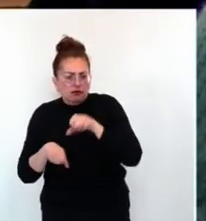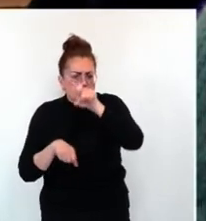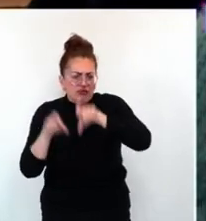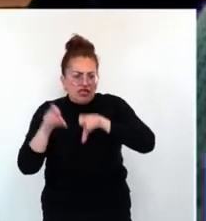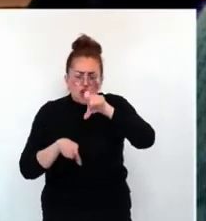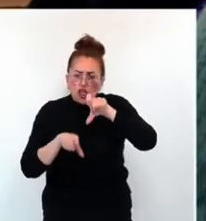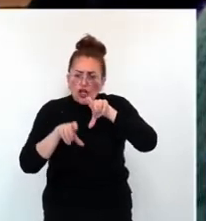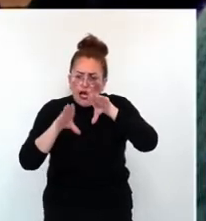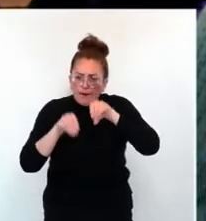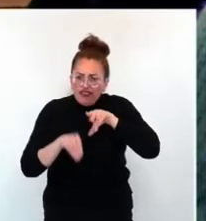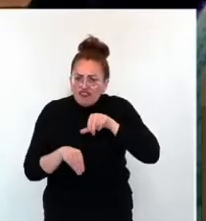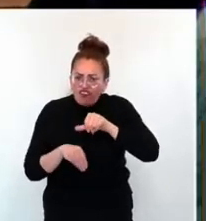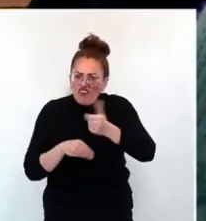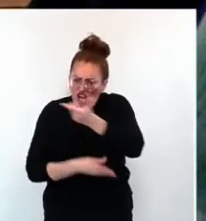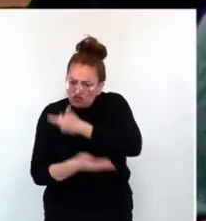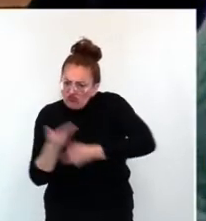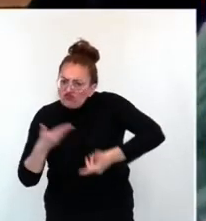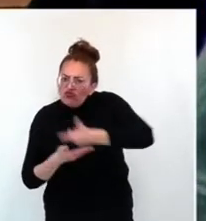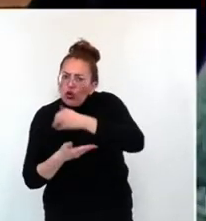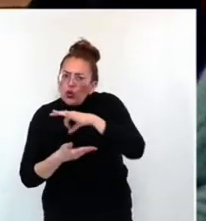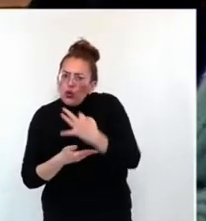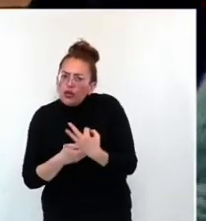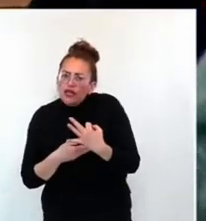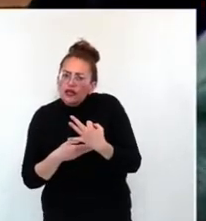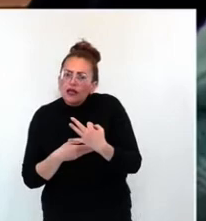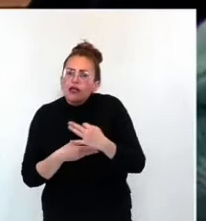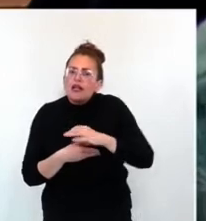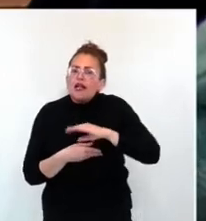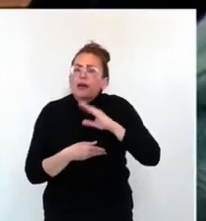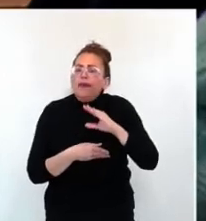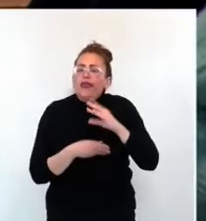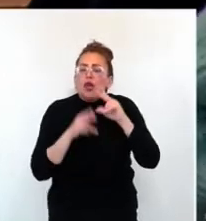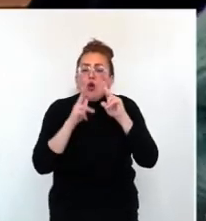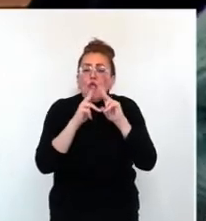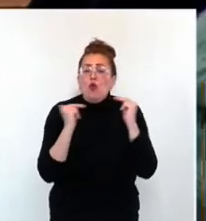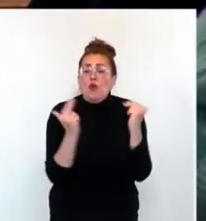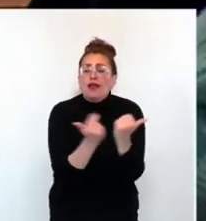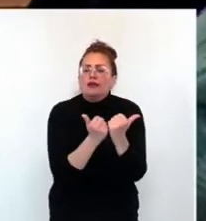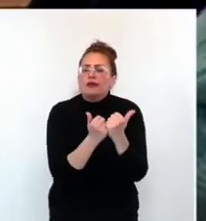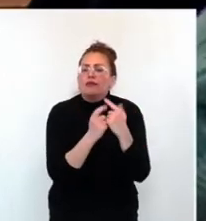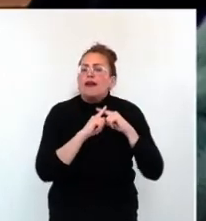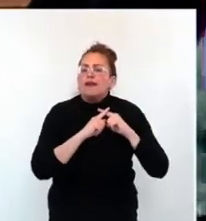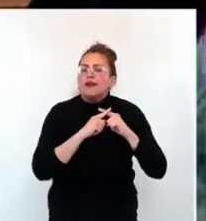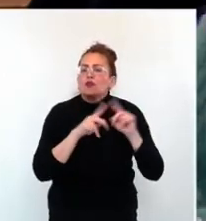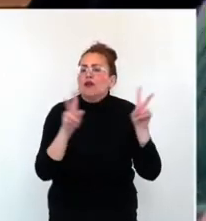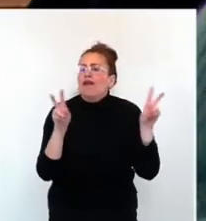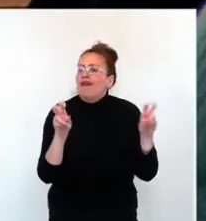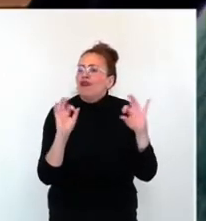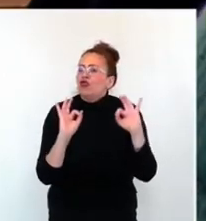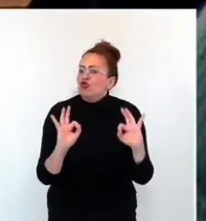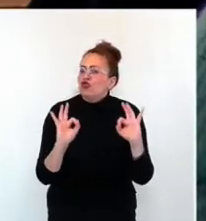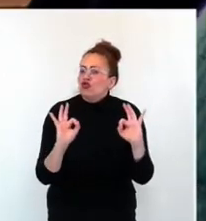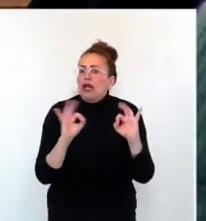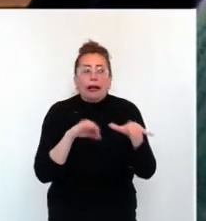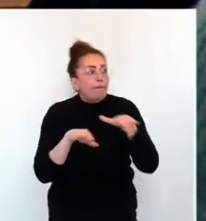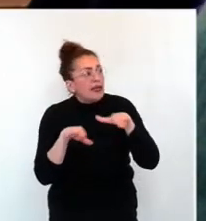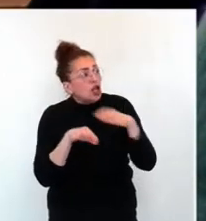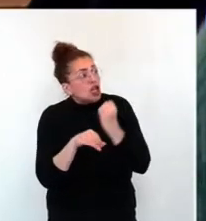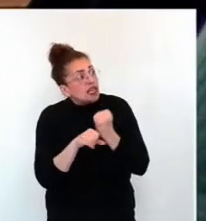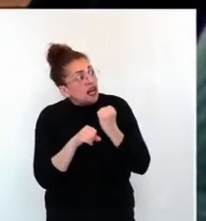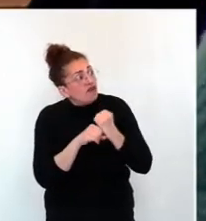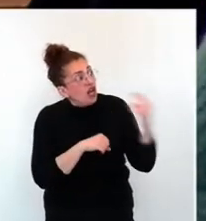urbain avec une méthode, l'urbanisme négocié, qui d'ailleurs est mentionné un peu plus loin dans un rapport de la CRC comme étant une bonne méthode de travail avec